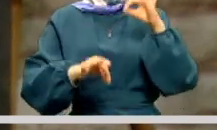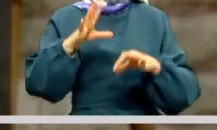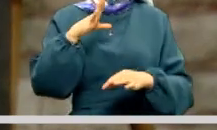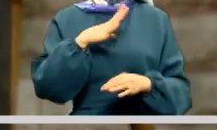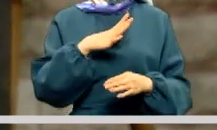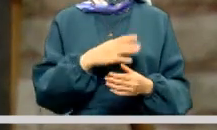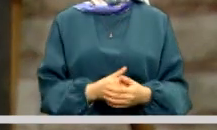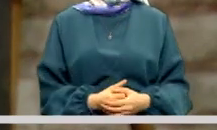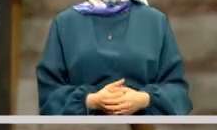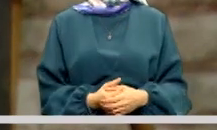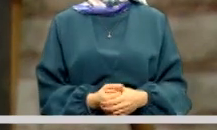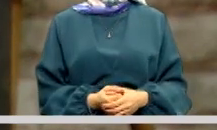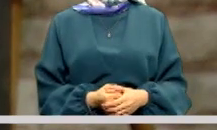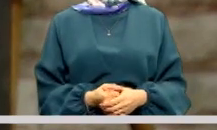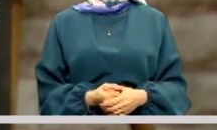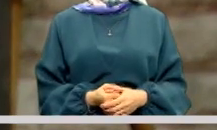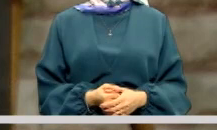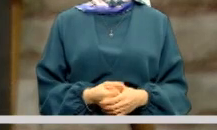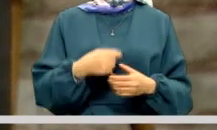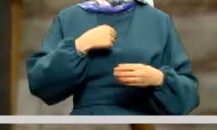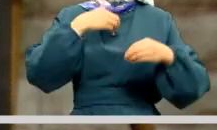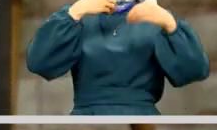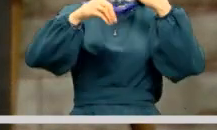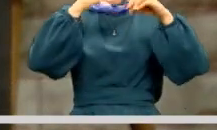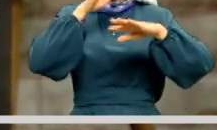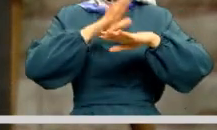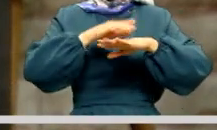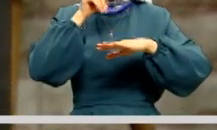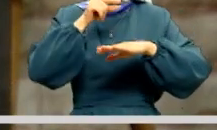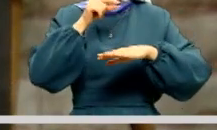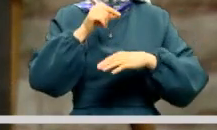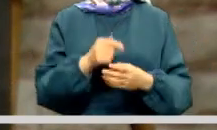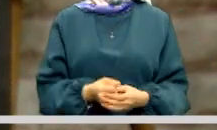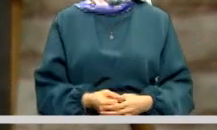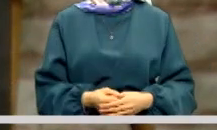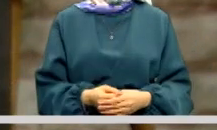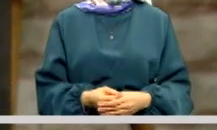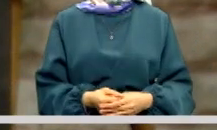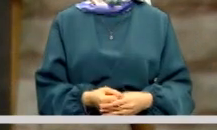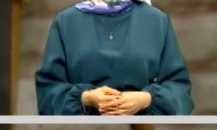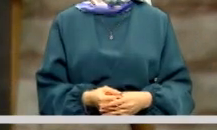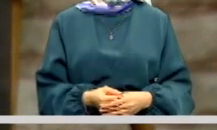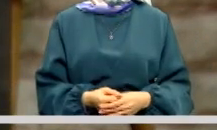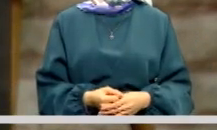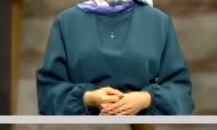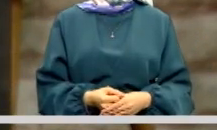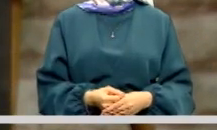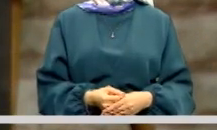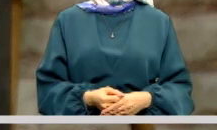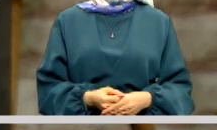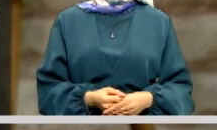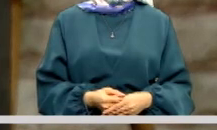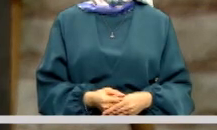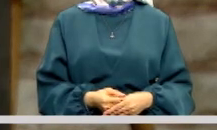yoksa ben ticaretimi yapar Buradan da karımı Ticaret üzerinde de yoğunlaşmış gibi olmayalım ama ister